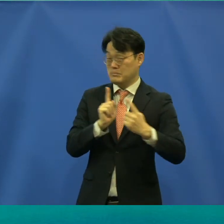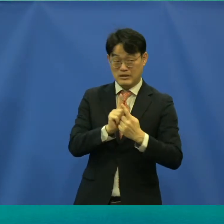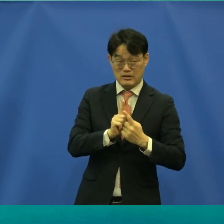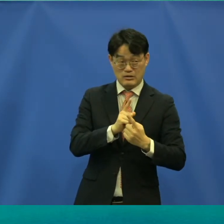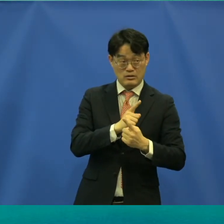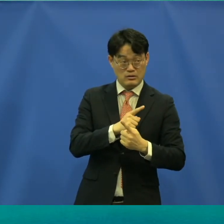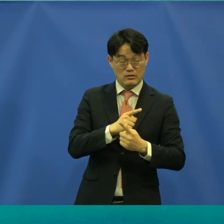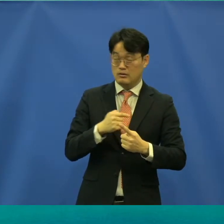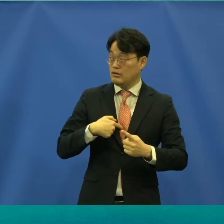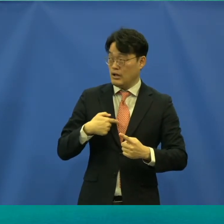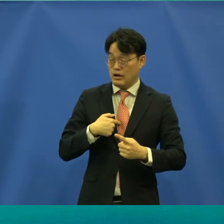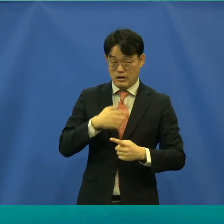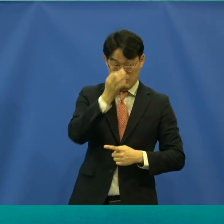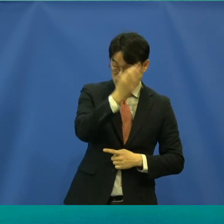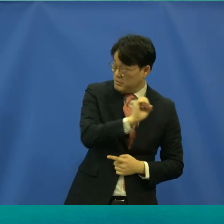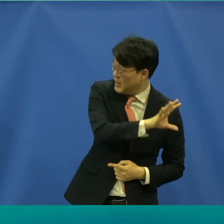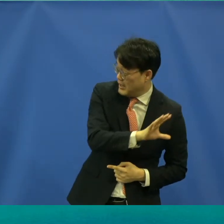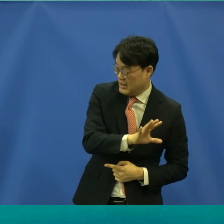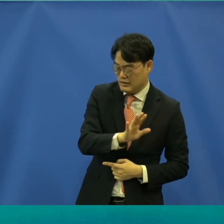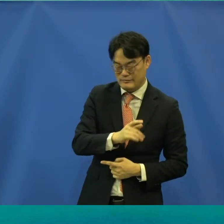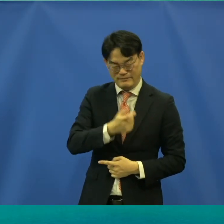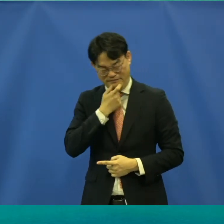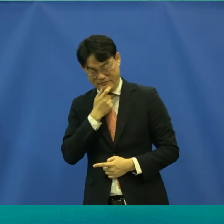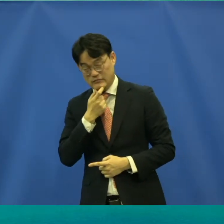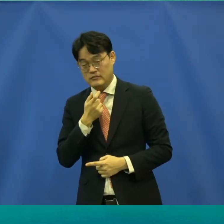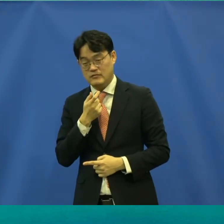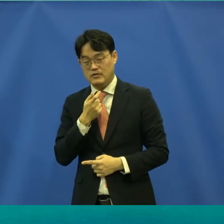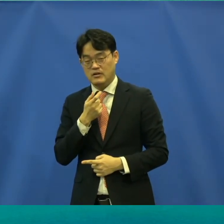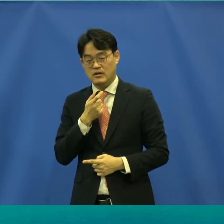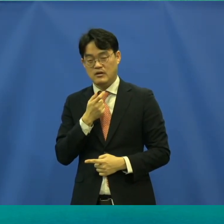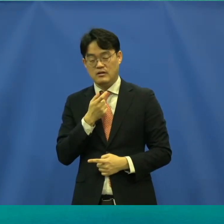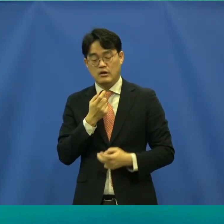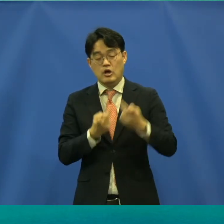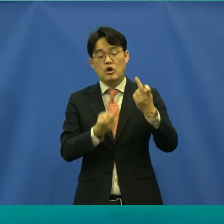오랫동안 소식을 끊고 살아왔던 형제와 화해하라는 말씀을 주시는 거예요.